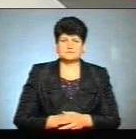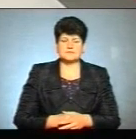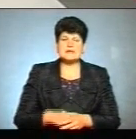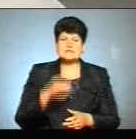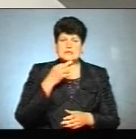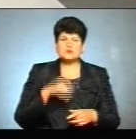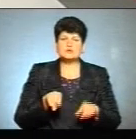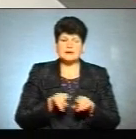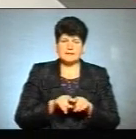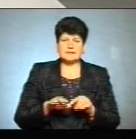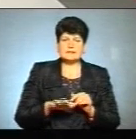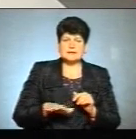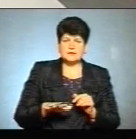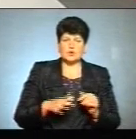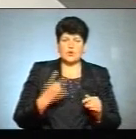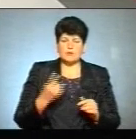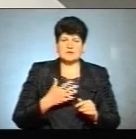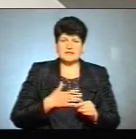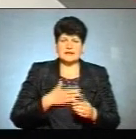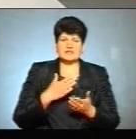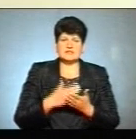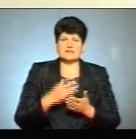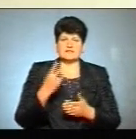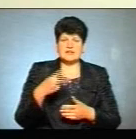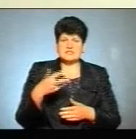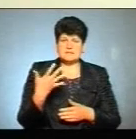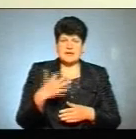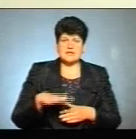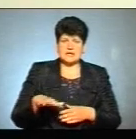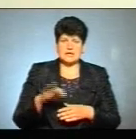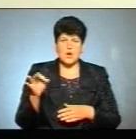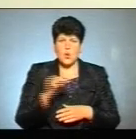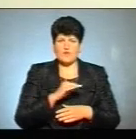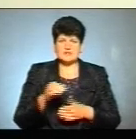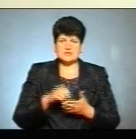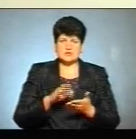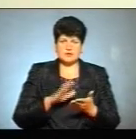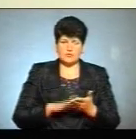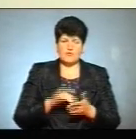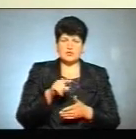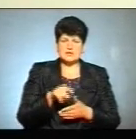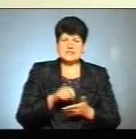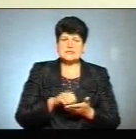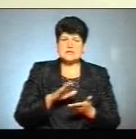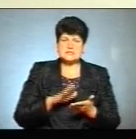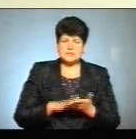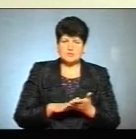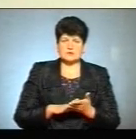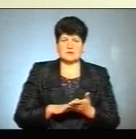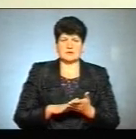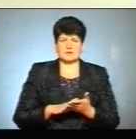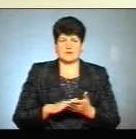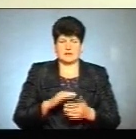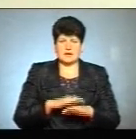Скажу так, на території у нас в області є 25 ринків, які офіційно зареєстровані. Вони зареєстровані як оператори